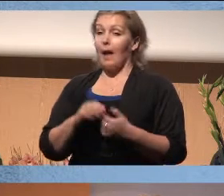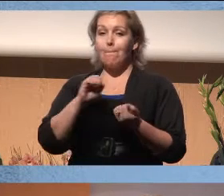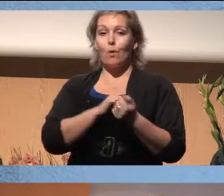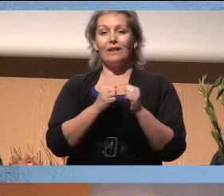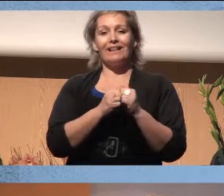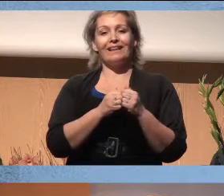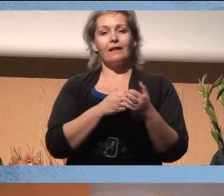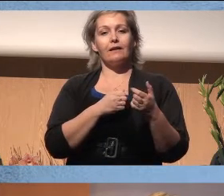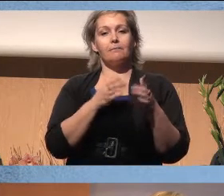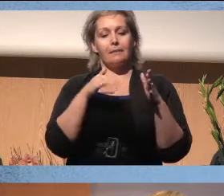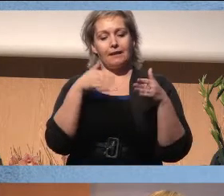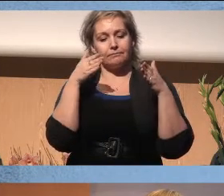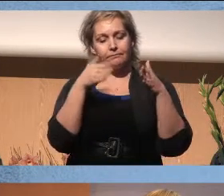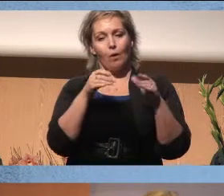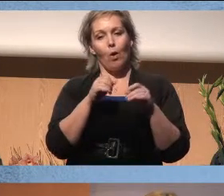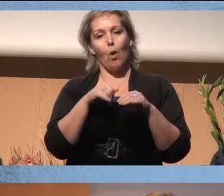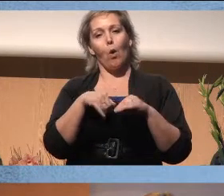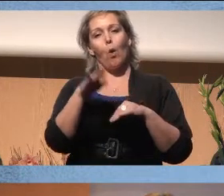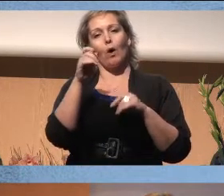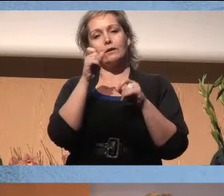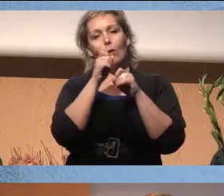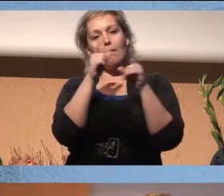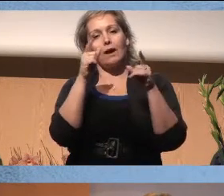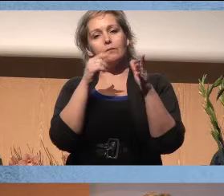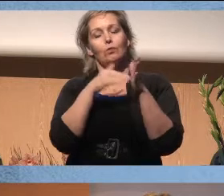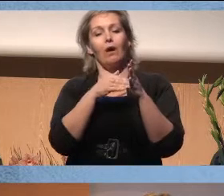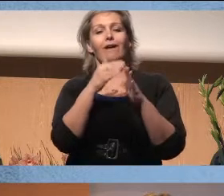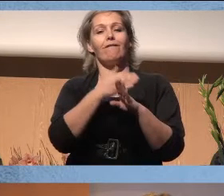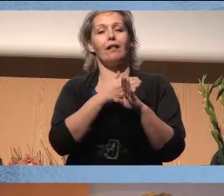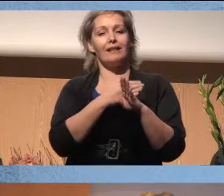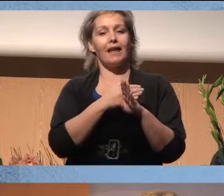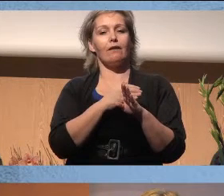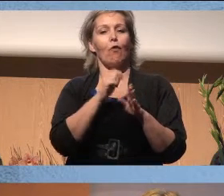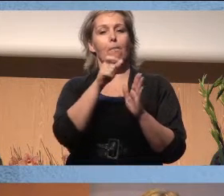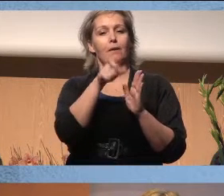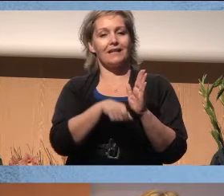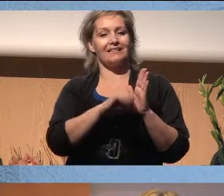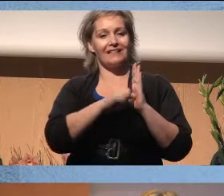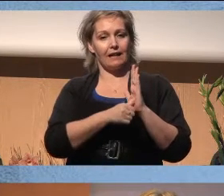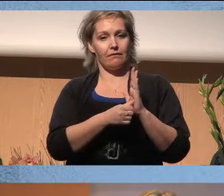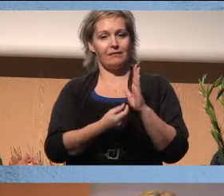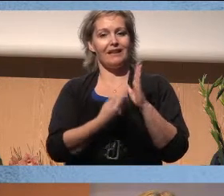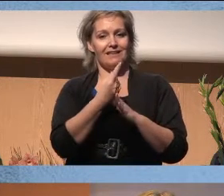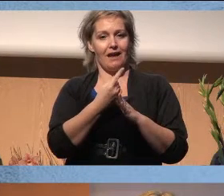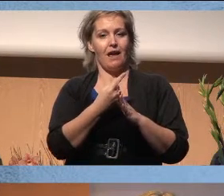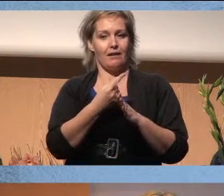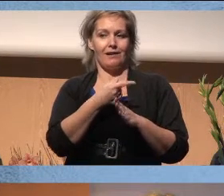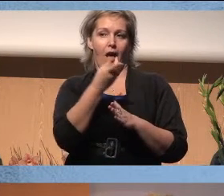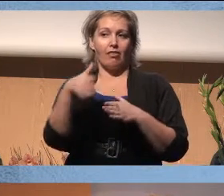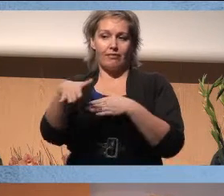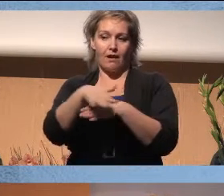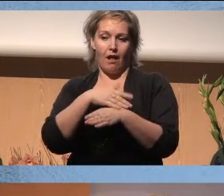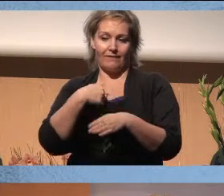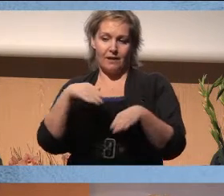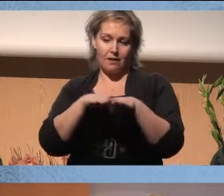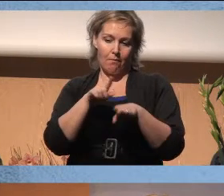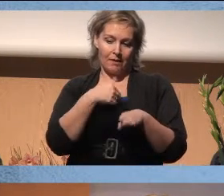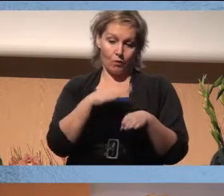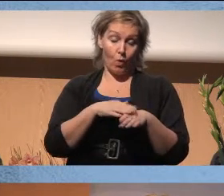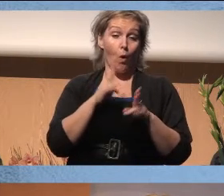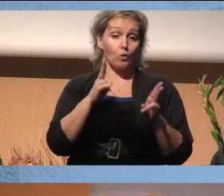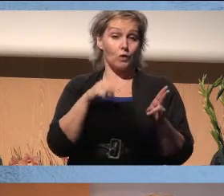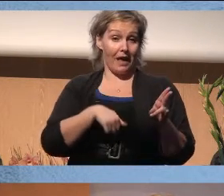Politikken dreier seg i retning av økt oppmerksomhet på kvalitet og pasientsikkerhet. Det skjer i land vi sammenligner oss med, og heldigvis også i